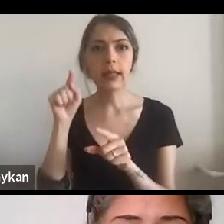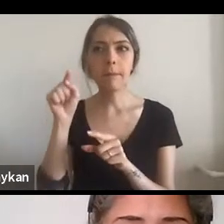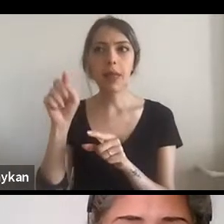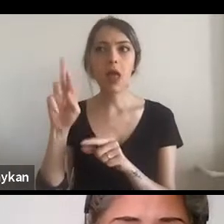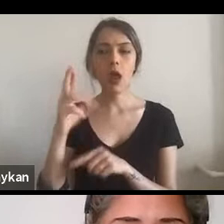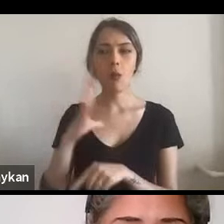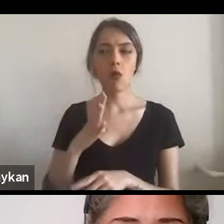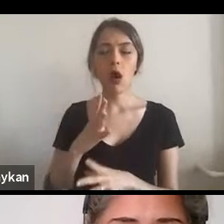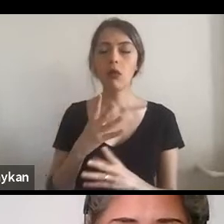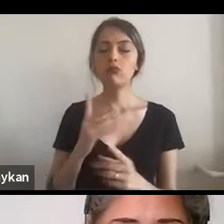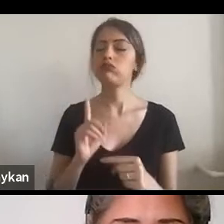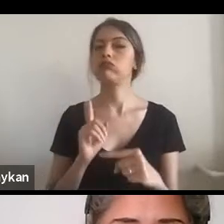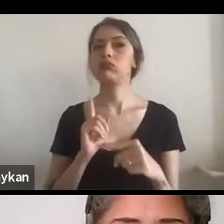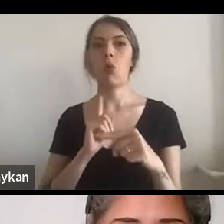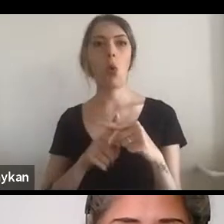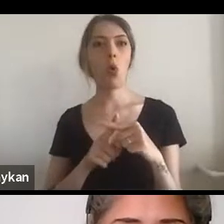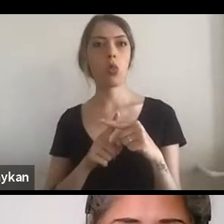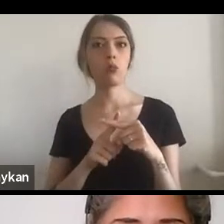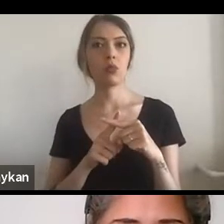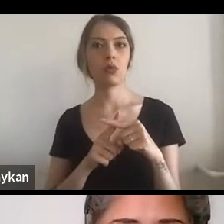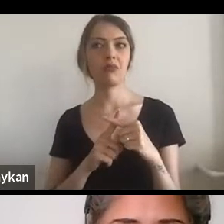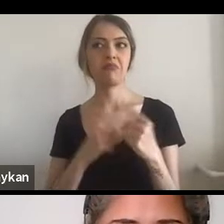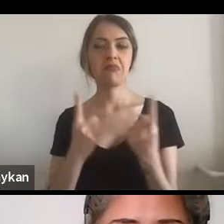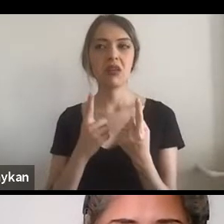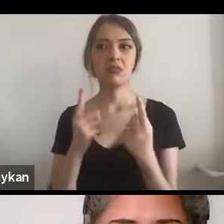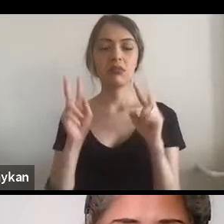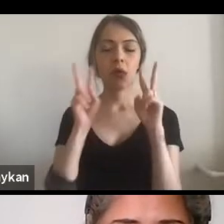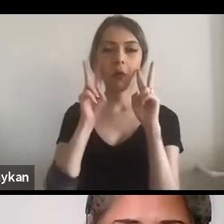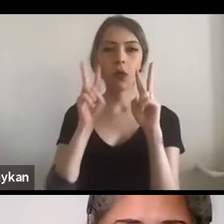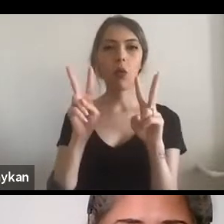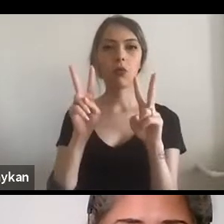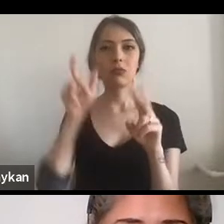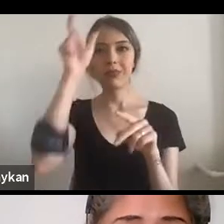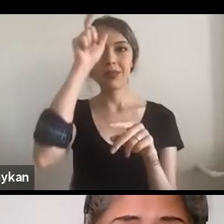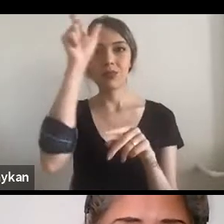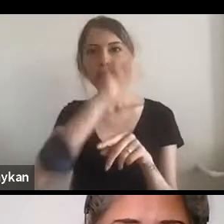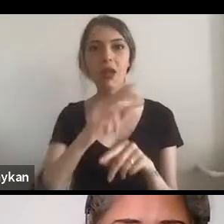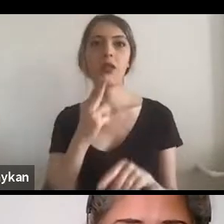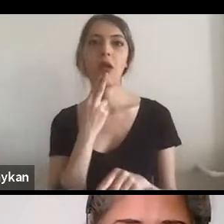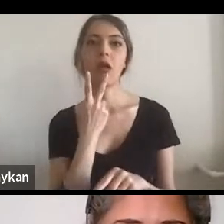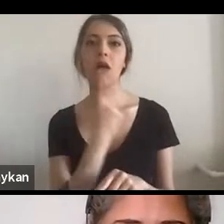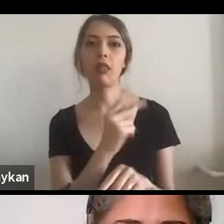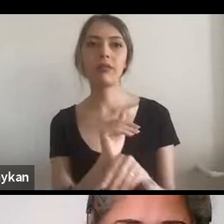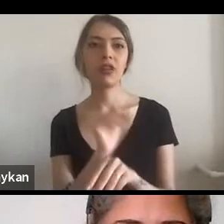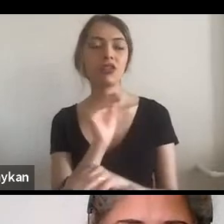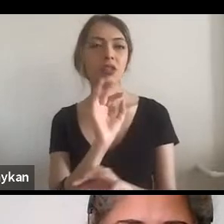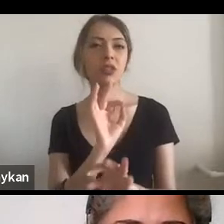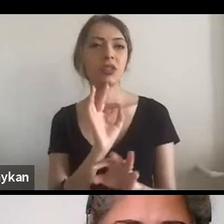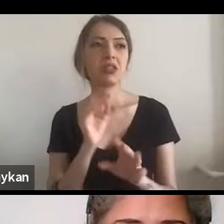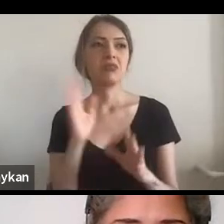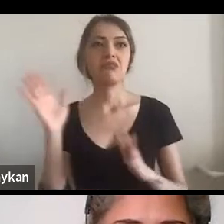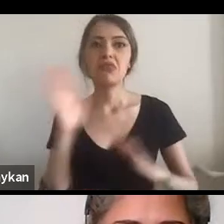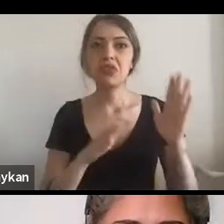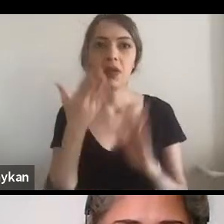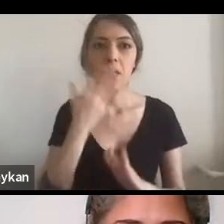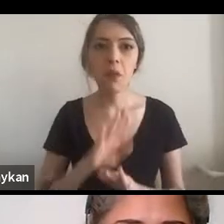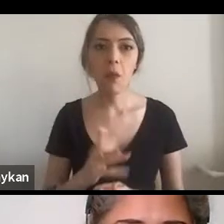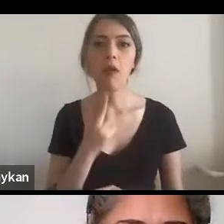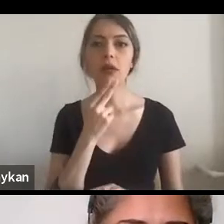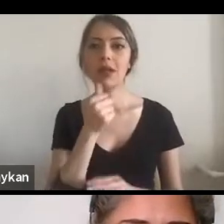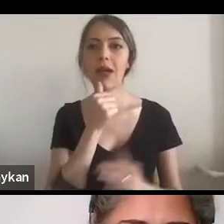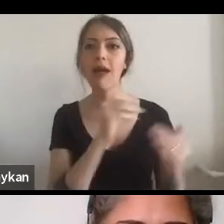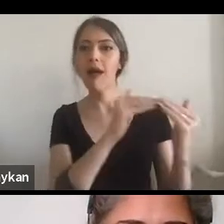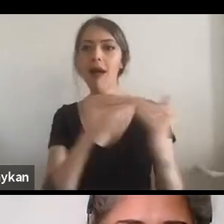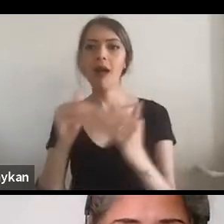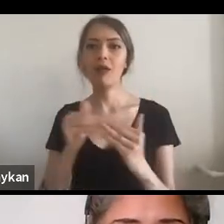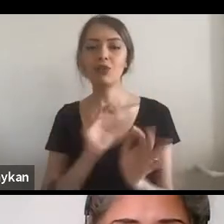görüyoruz. Sanki Türkiye'de kadına yönelik şiddet hiç yok. Toplumsal cinsiyet eşitliği, cinsiyet temelinde ayrımcılık